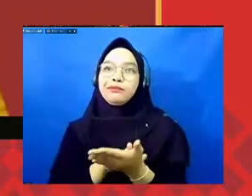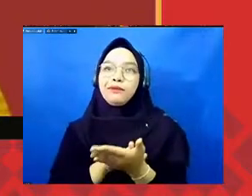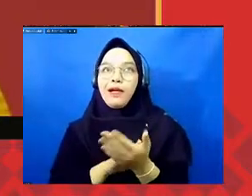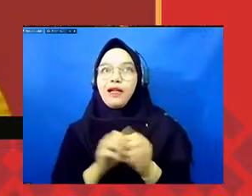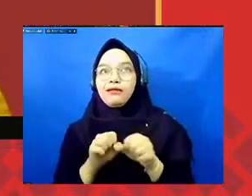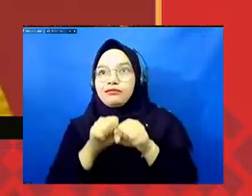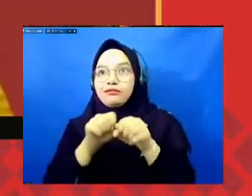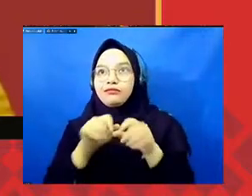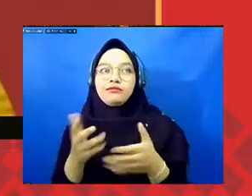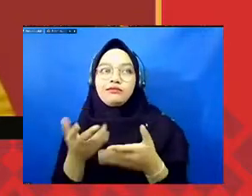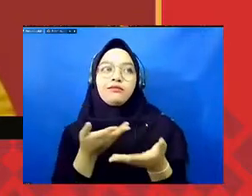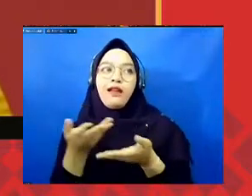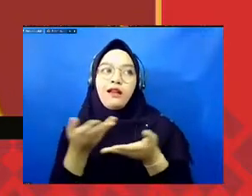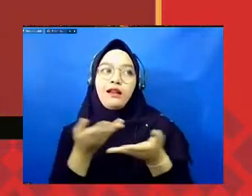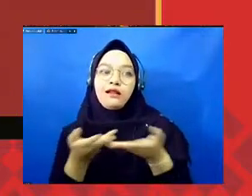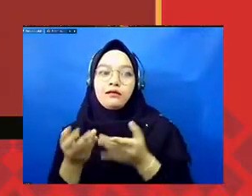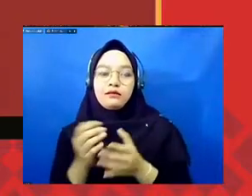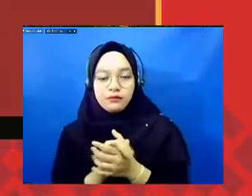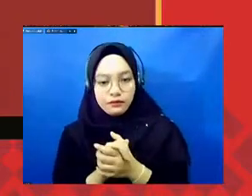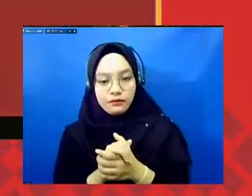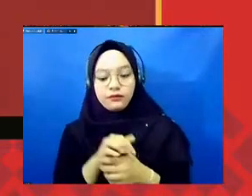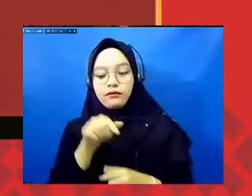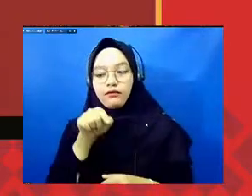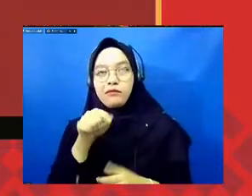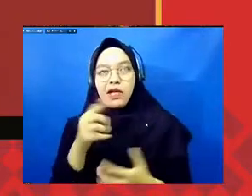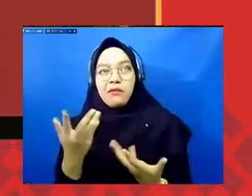untuk service tersebut. Jadi